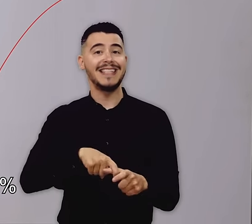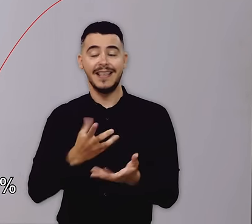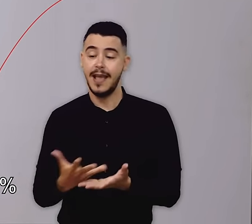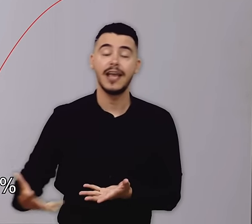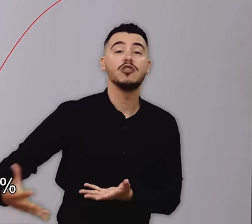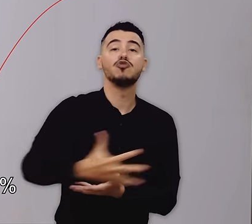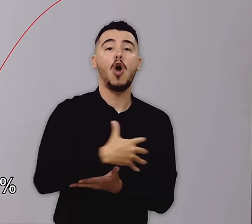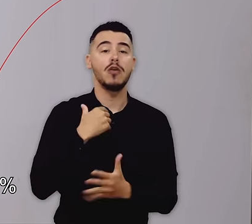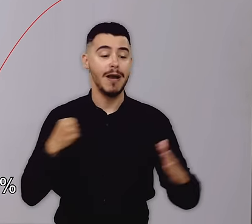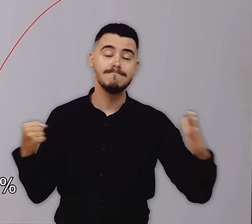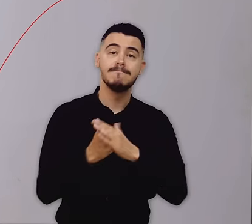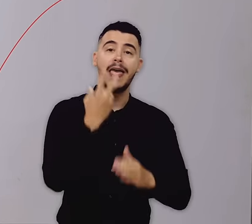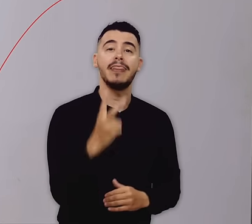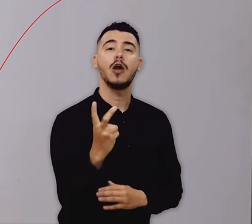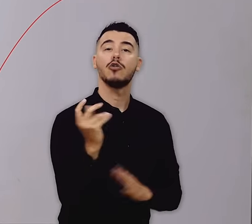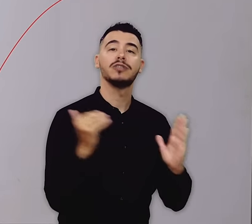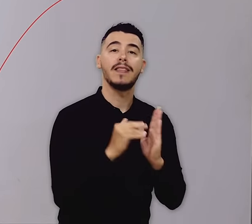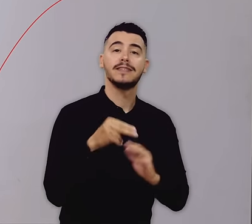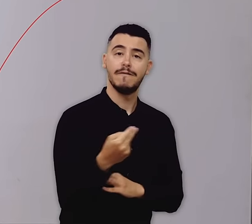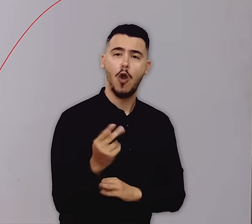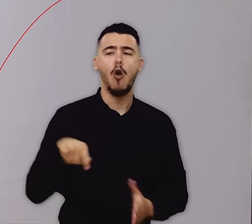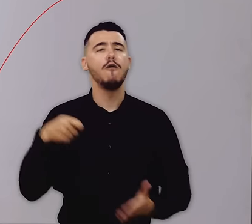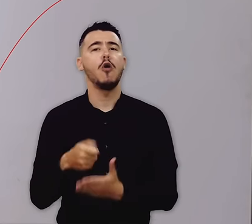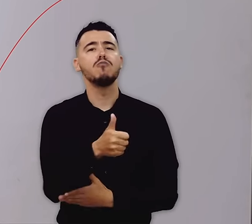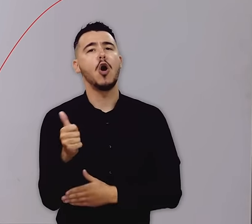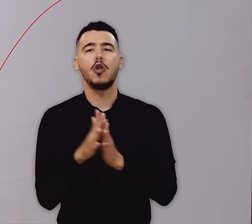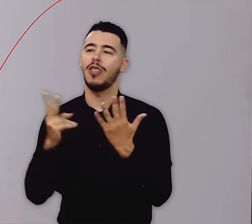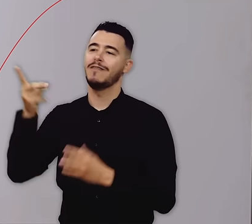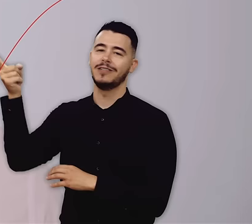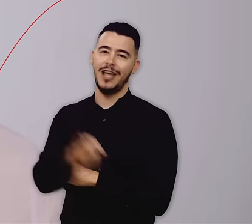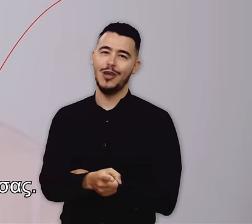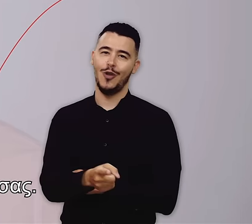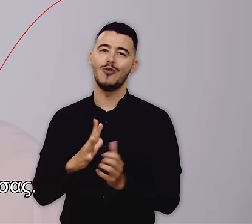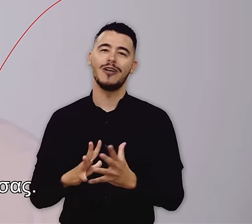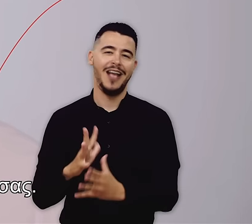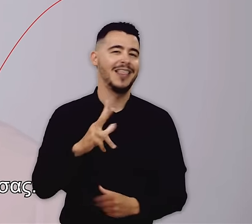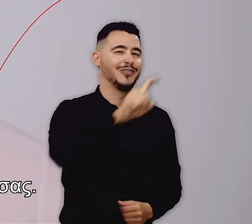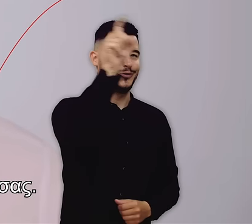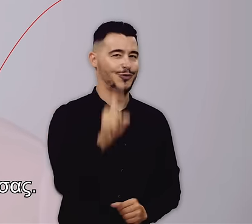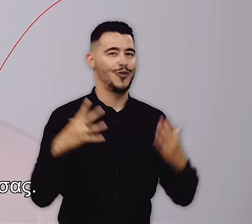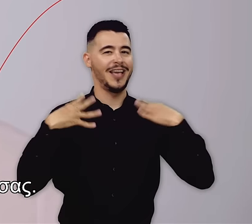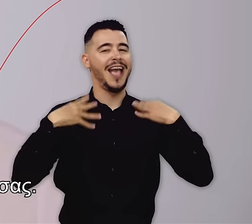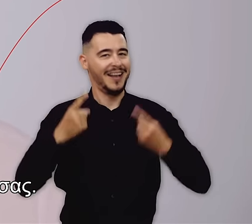συντελεστής 17% για εταιρείες με κέρδος έως 220.000 ευρώ. Μια